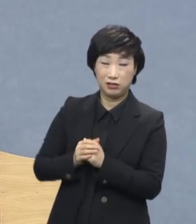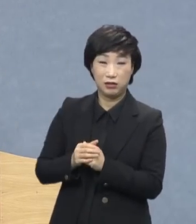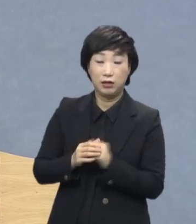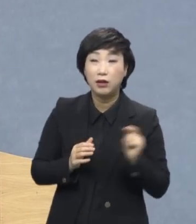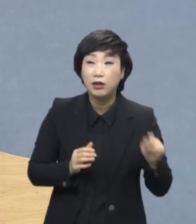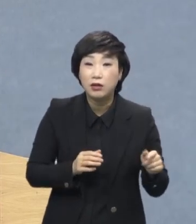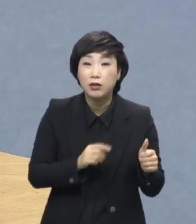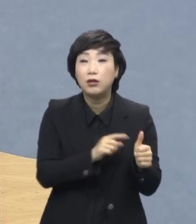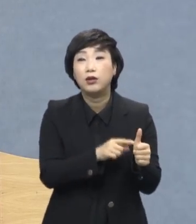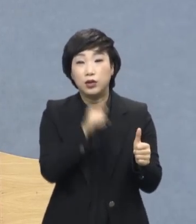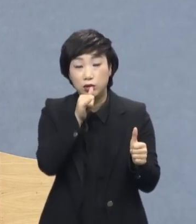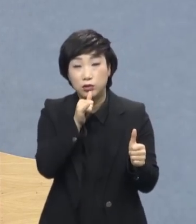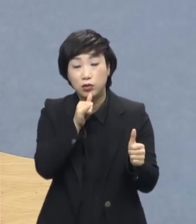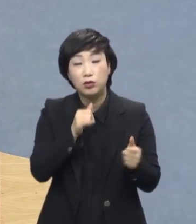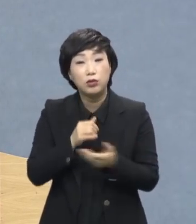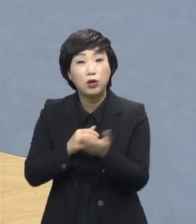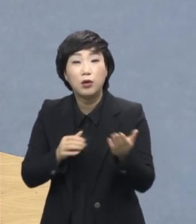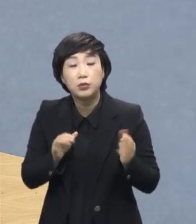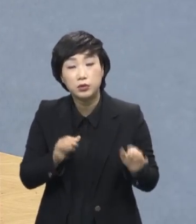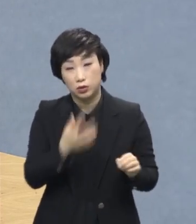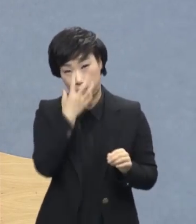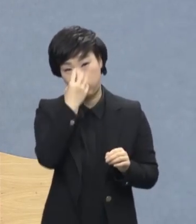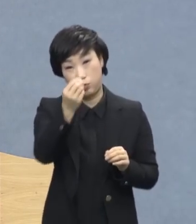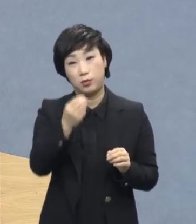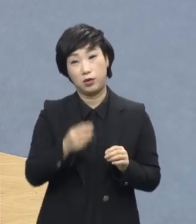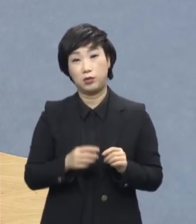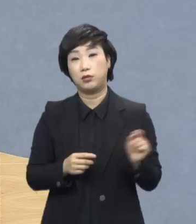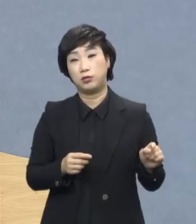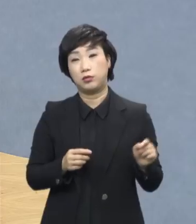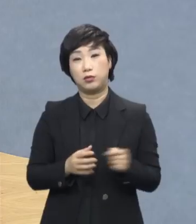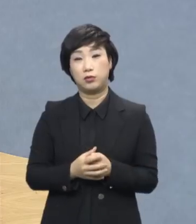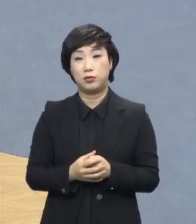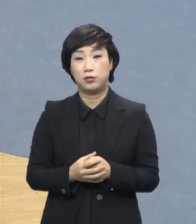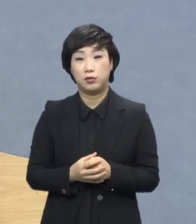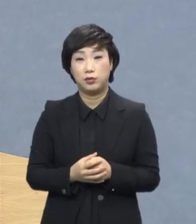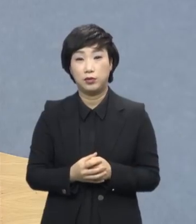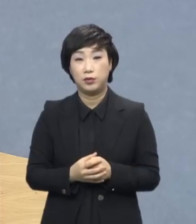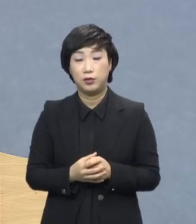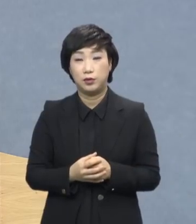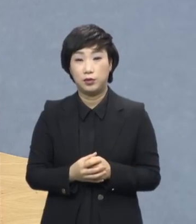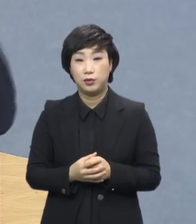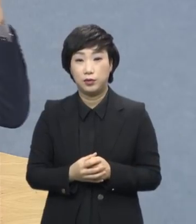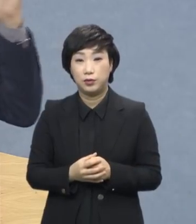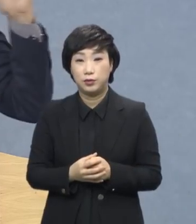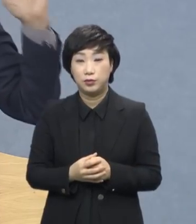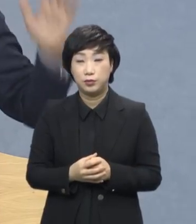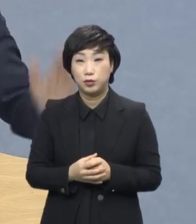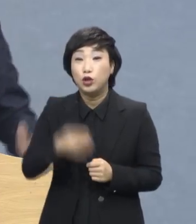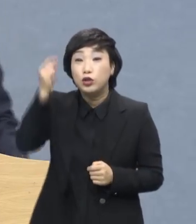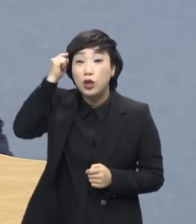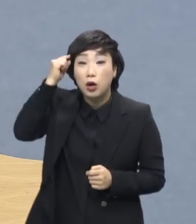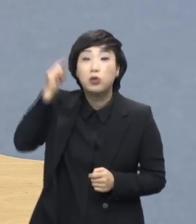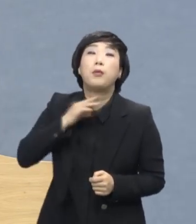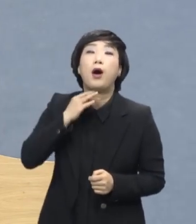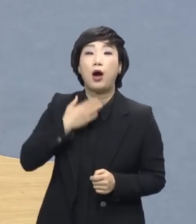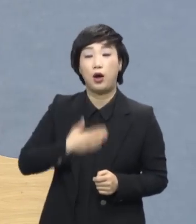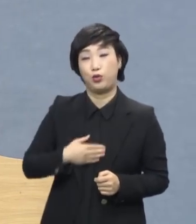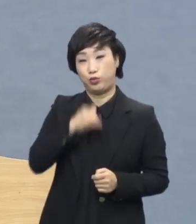언제나 그 사람들은 교만하게 판단을 해요. 그냥 머리로만